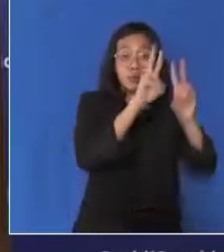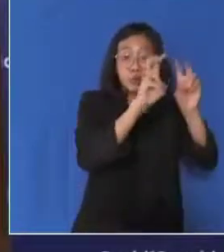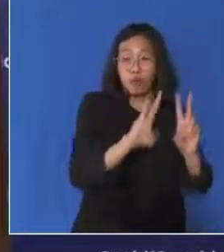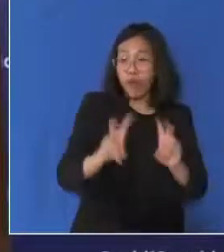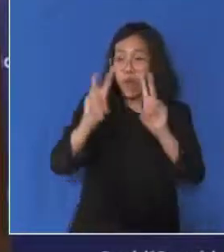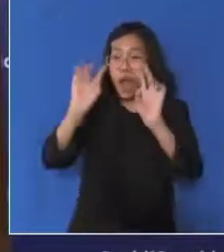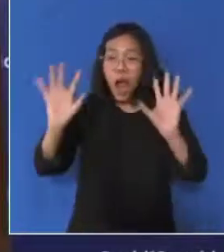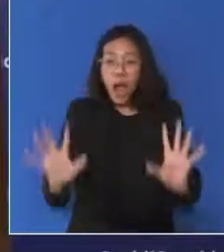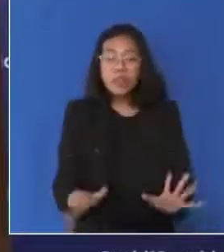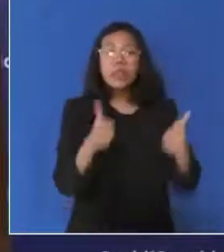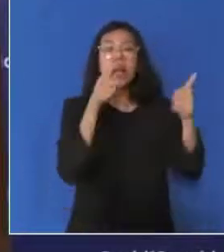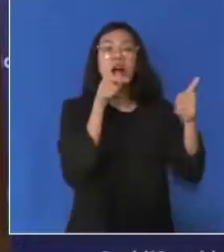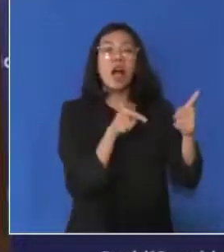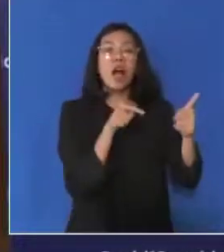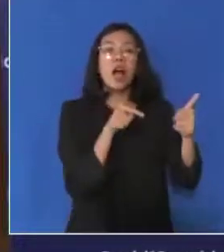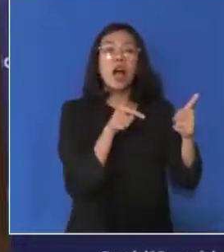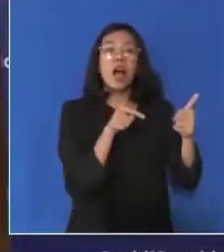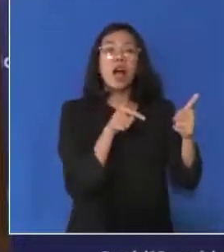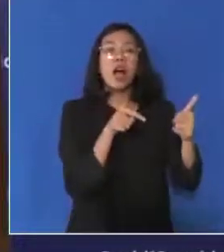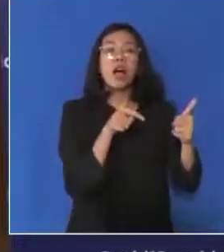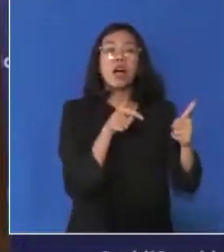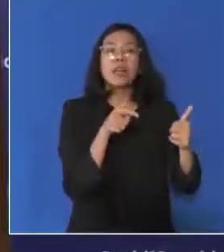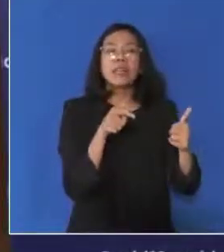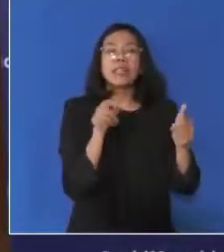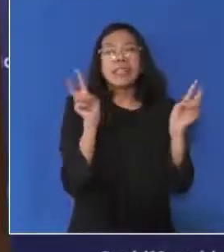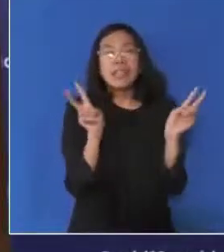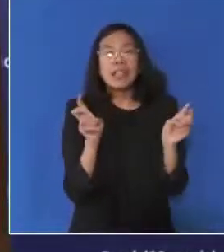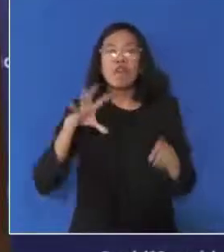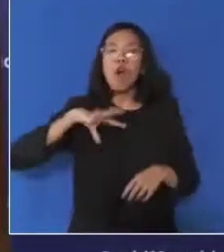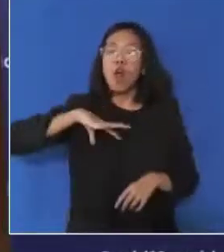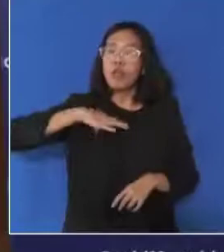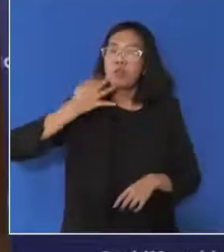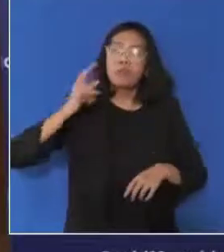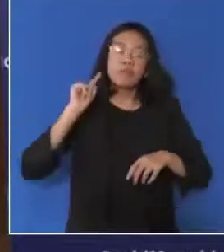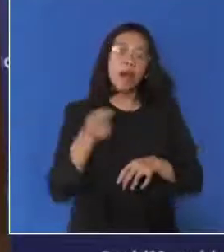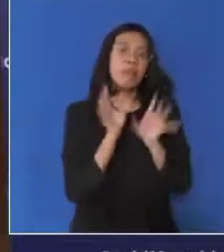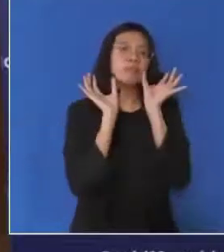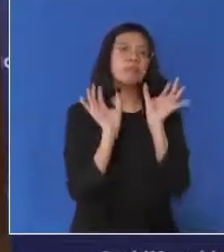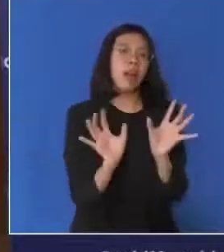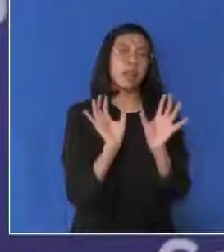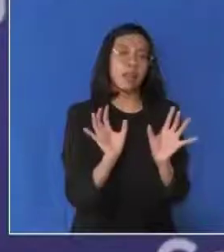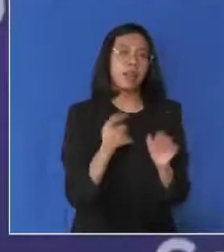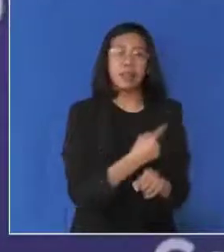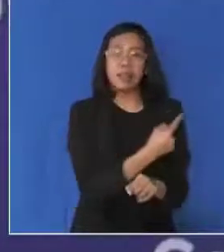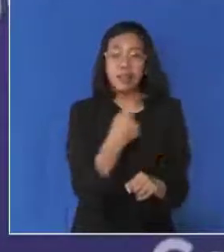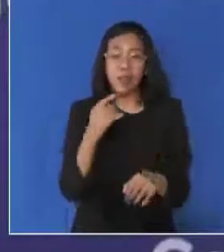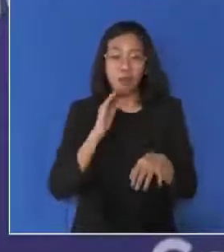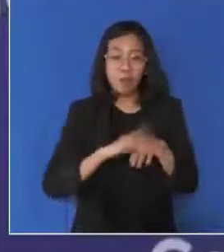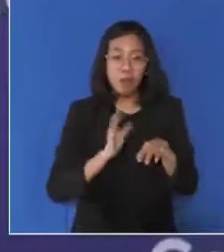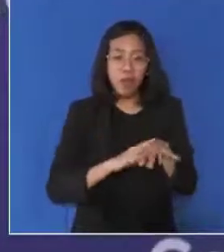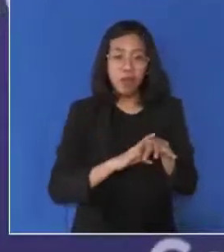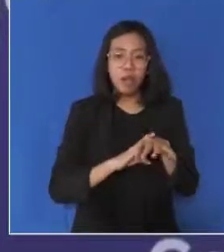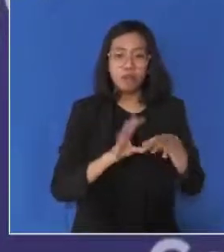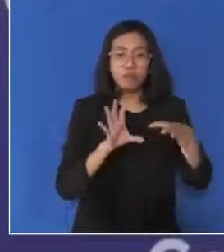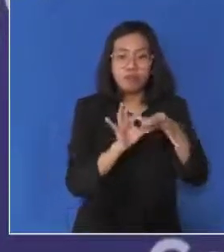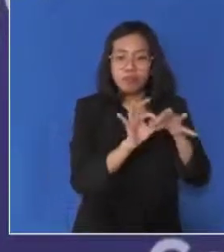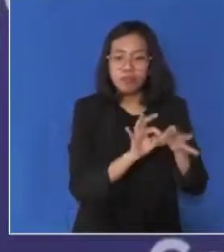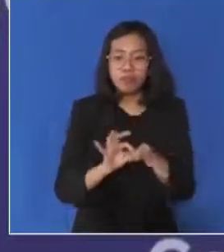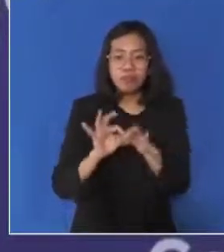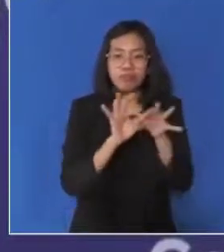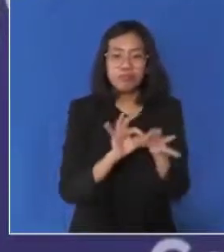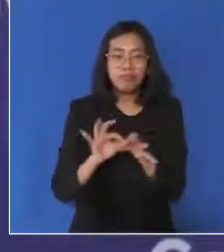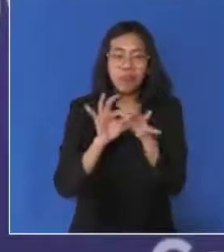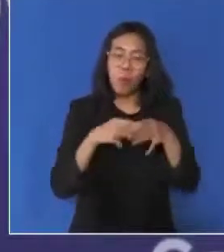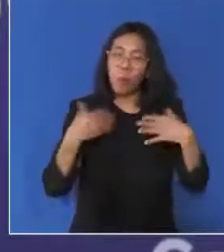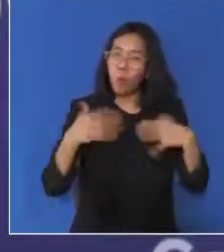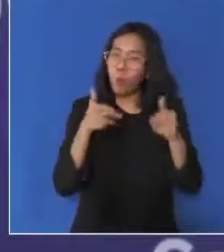satu di dunia dalam soal voluntarisme jadi nah ternyata budaya gotong-royong kita tuh hebat kayak jadi